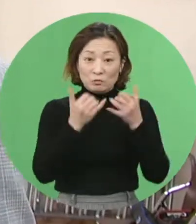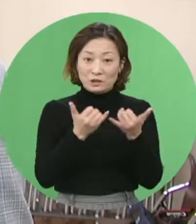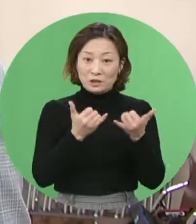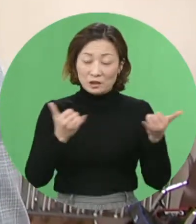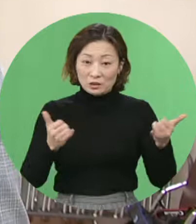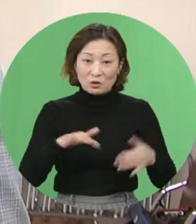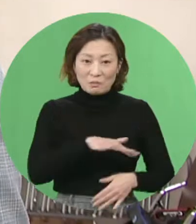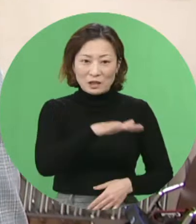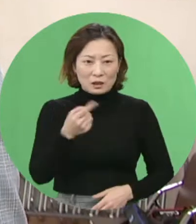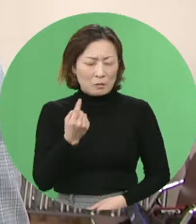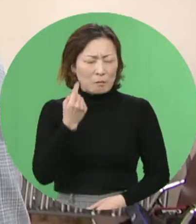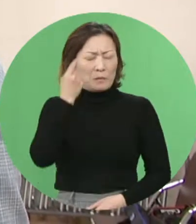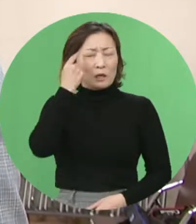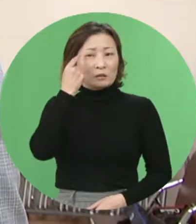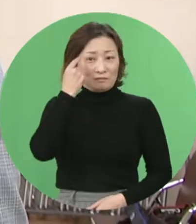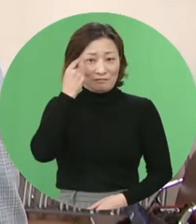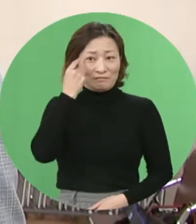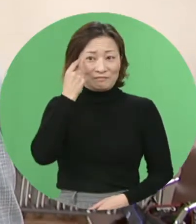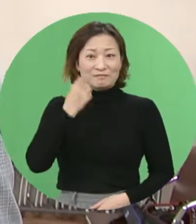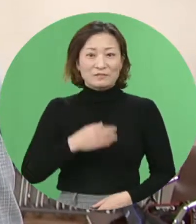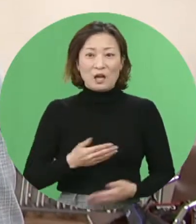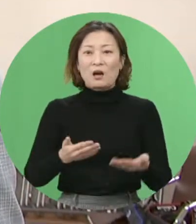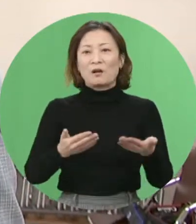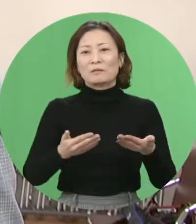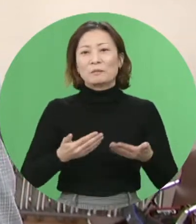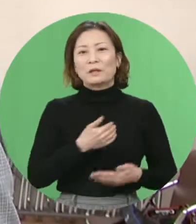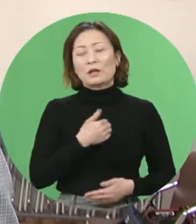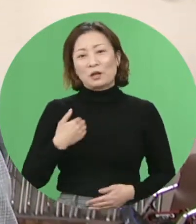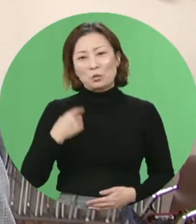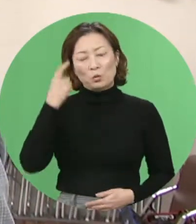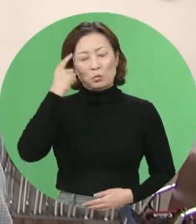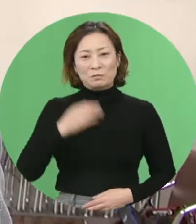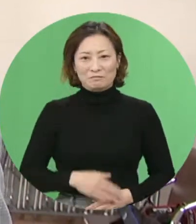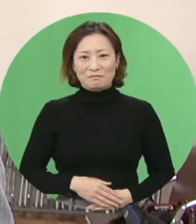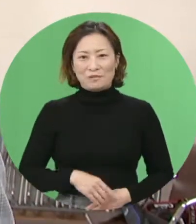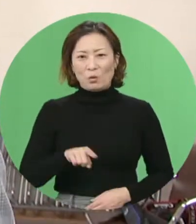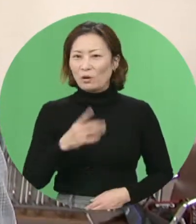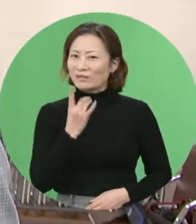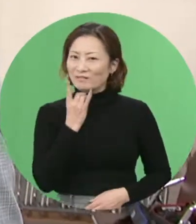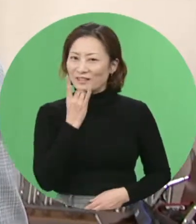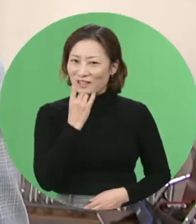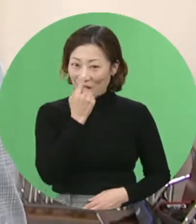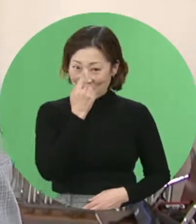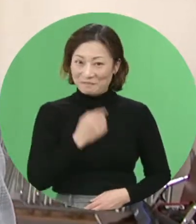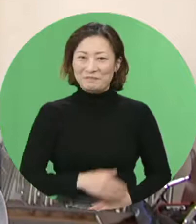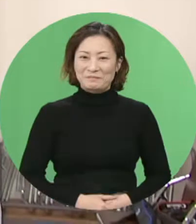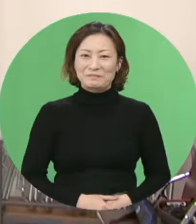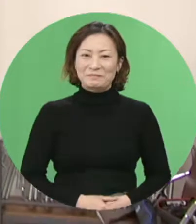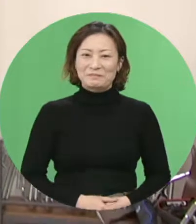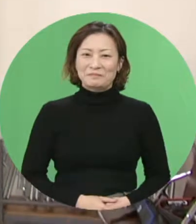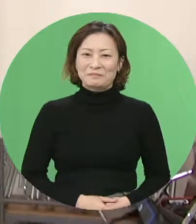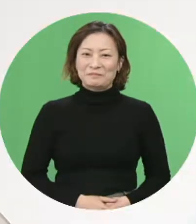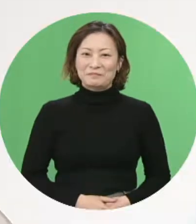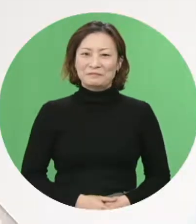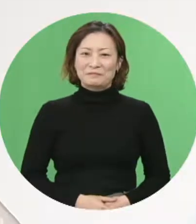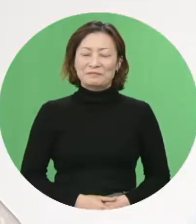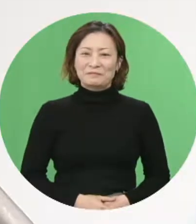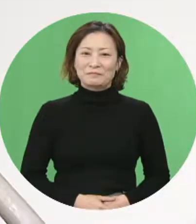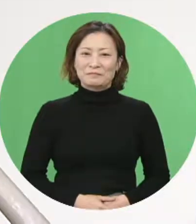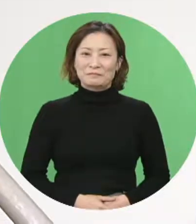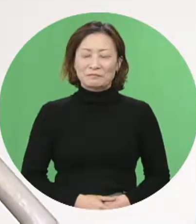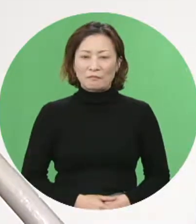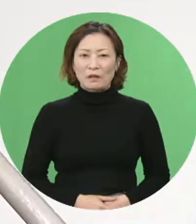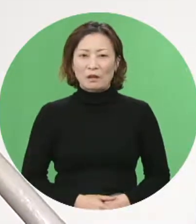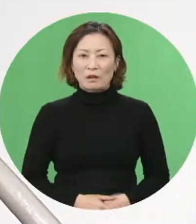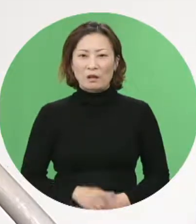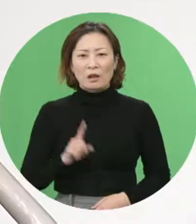ちょっと気づきが持たせるんじゃないかなと、そこら辺を期待したいなと思ってます